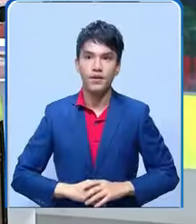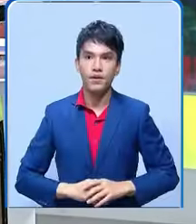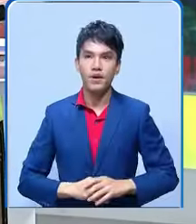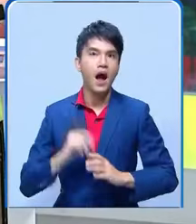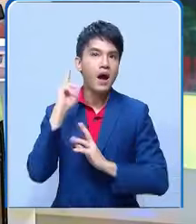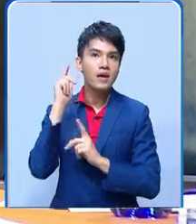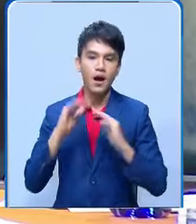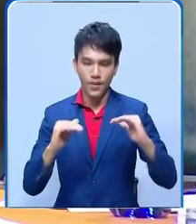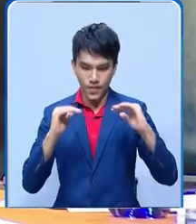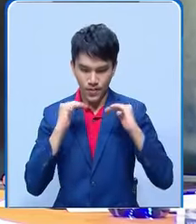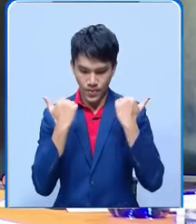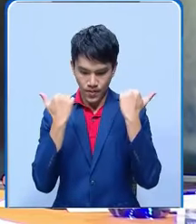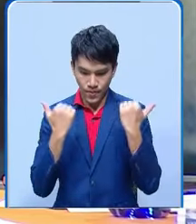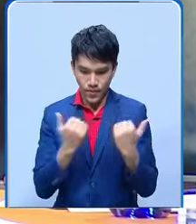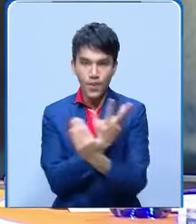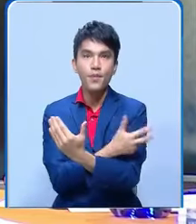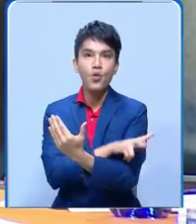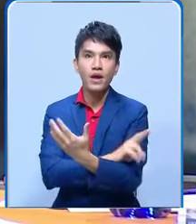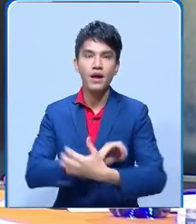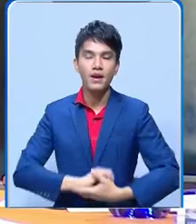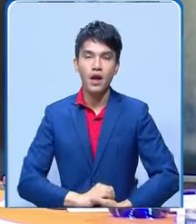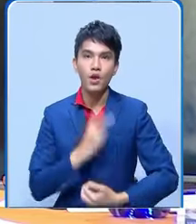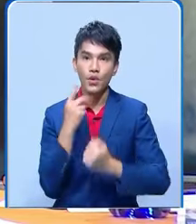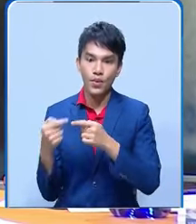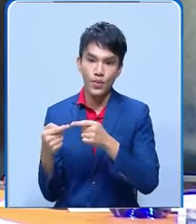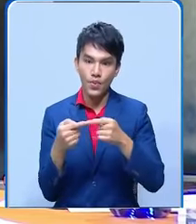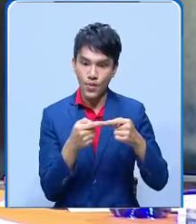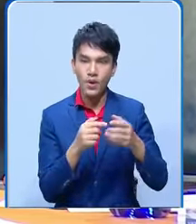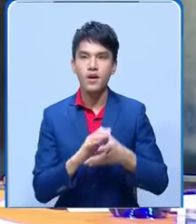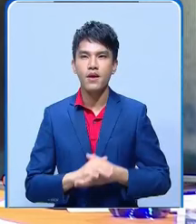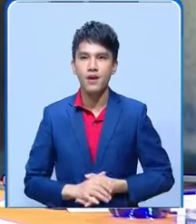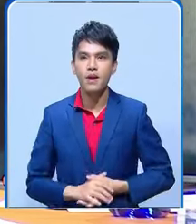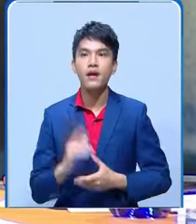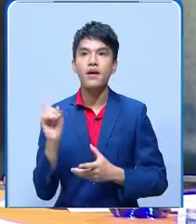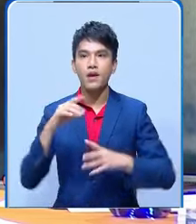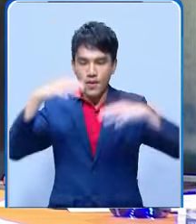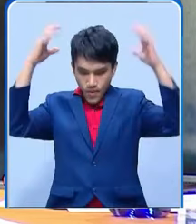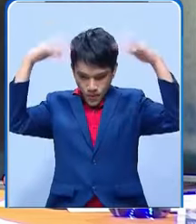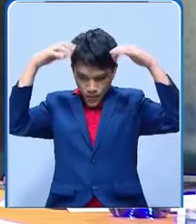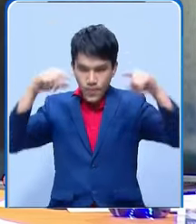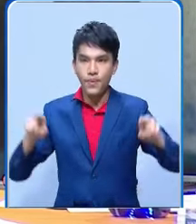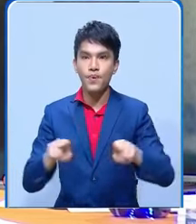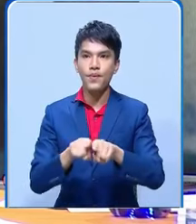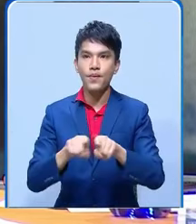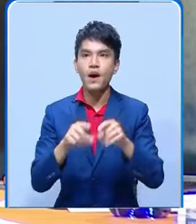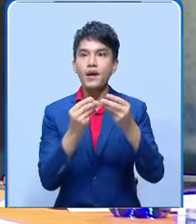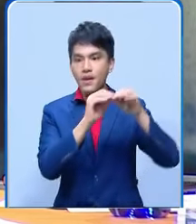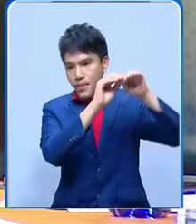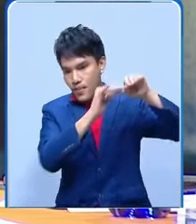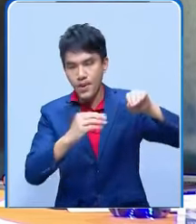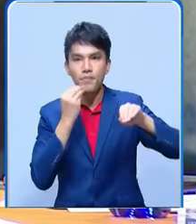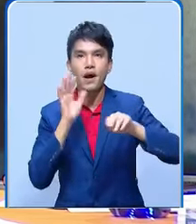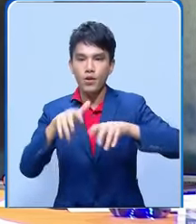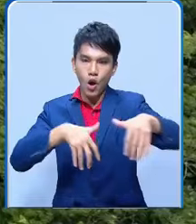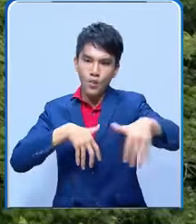ข่าวต่อมายังอยู่ในพื้นที่จังหวัดภูเก็ตนะคะตามกันต่อกับเหตุโศกนาฏกรรมก็เกิดจากฝนตกหนักเช่นเดียวกันนะคะดินมันไหลทับบ้านเรือนประชาช